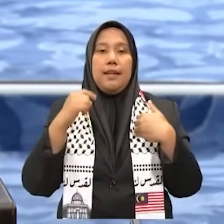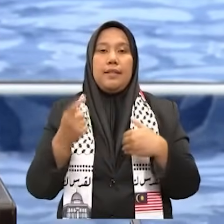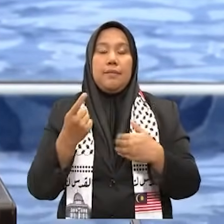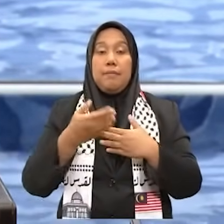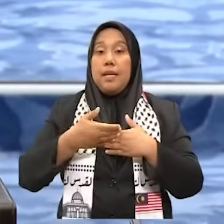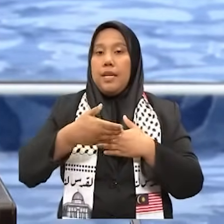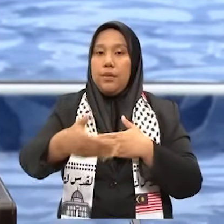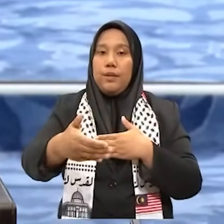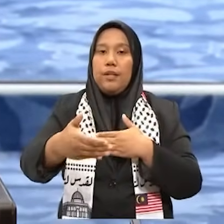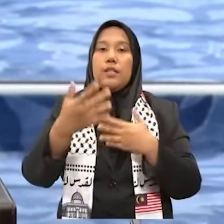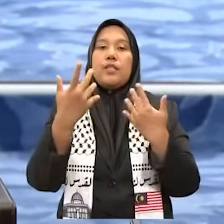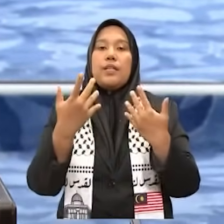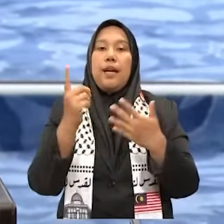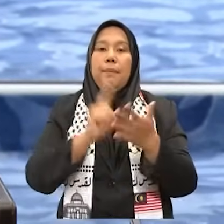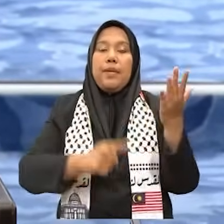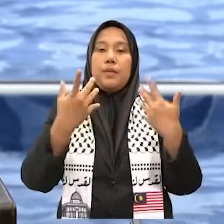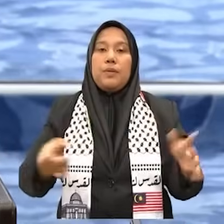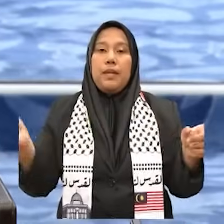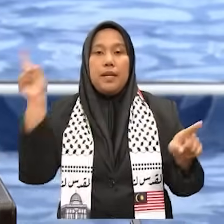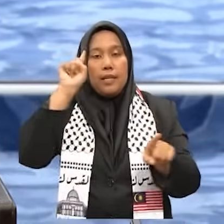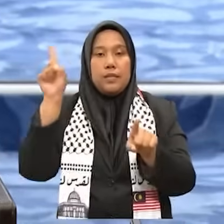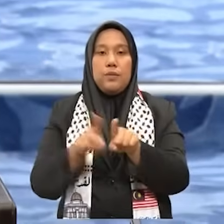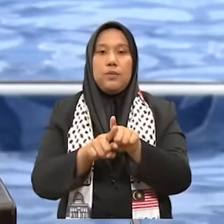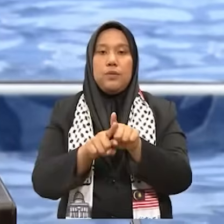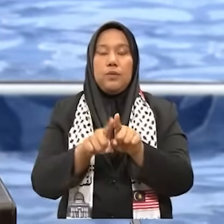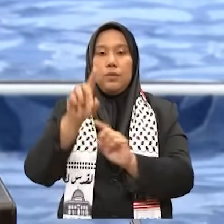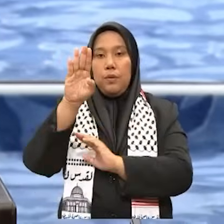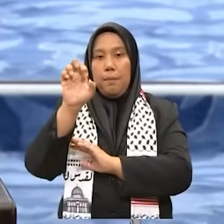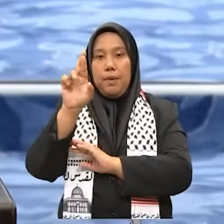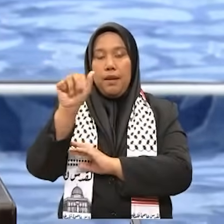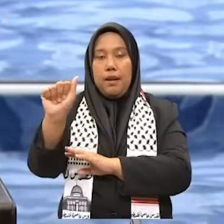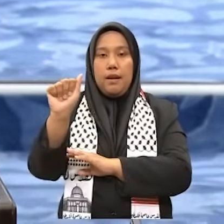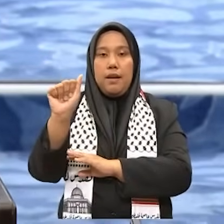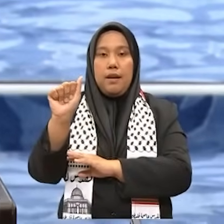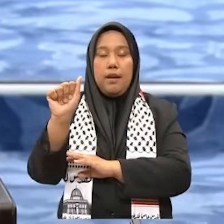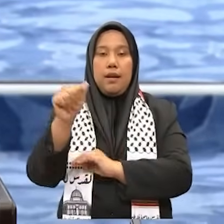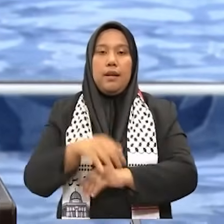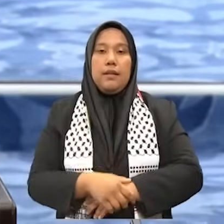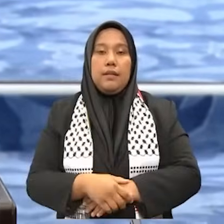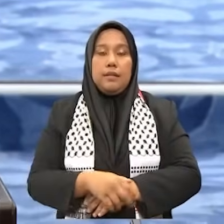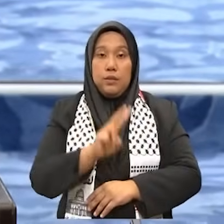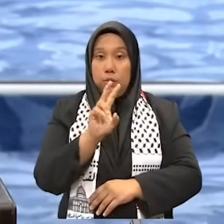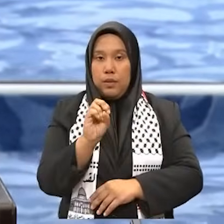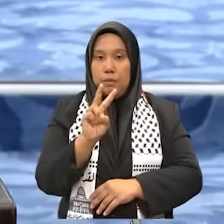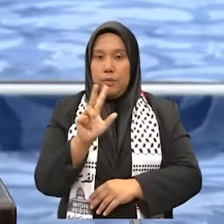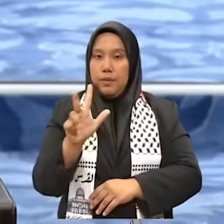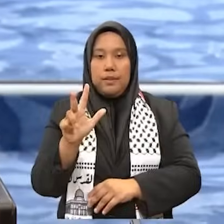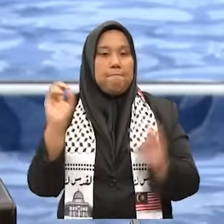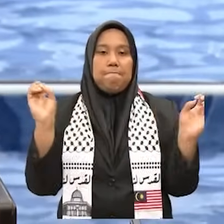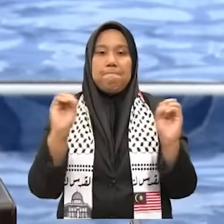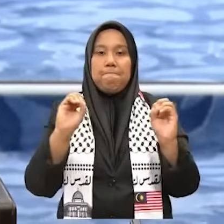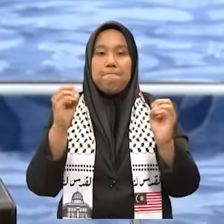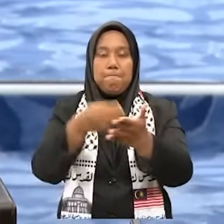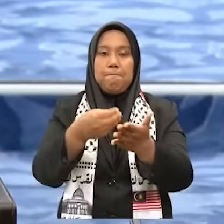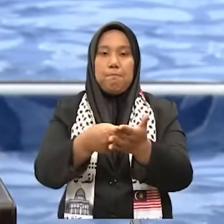telah dipersetujui oleh BRA. Maksudnya 2023 tidak ada peruntukan.